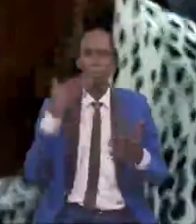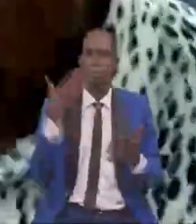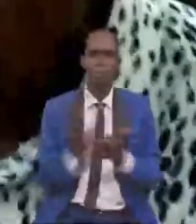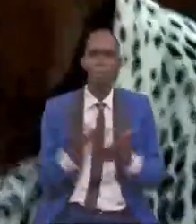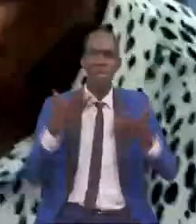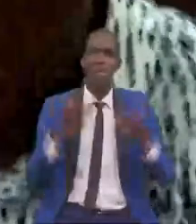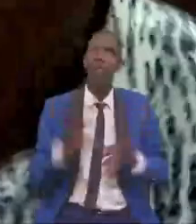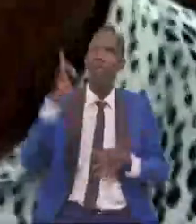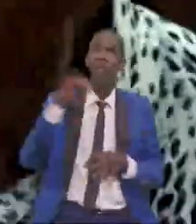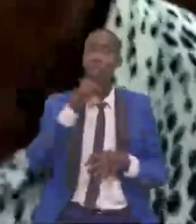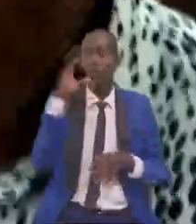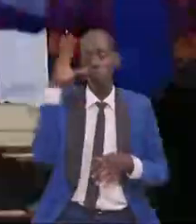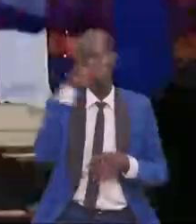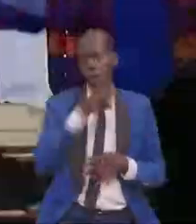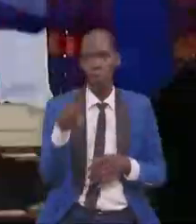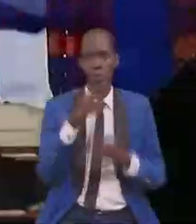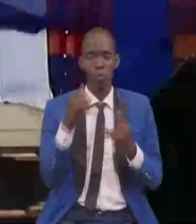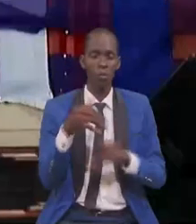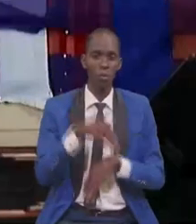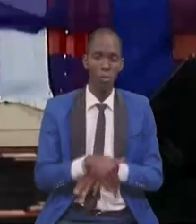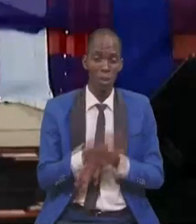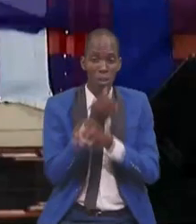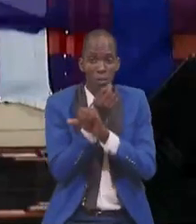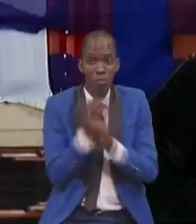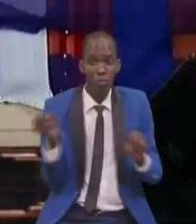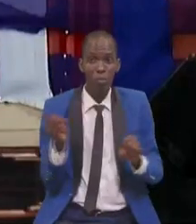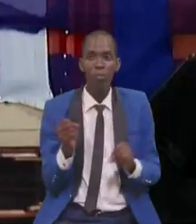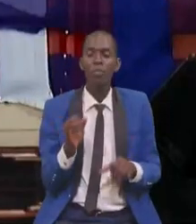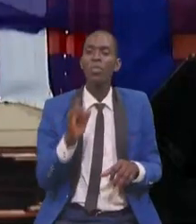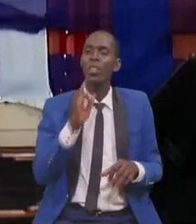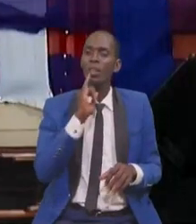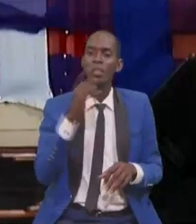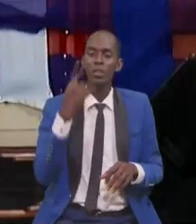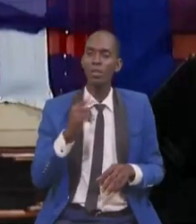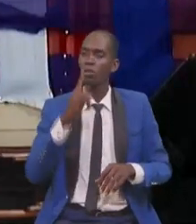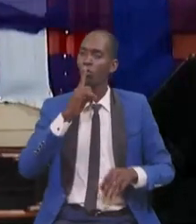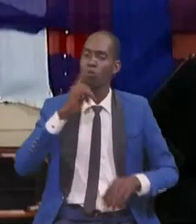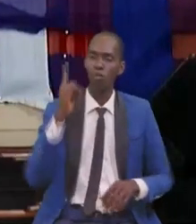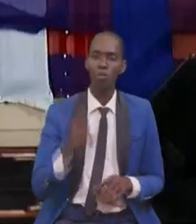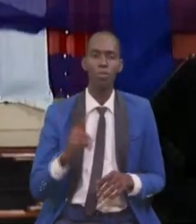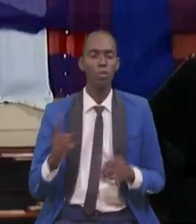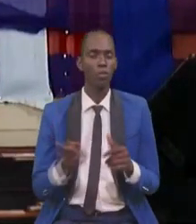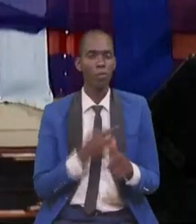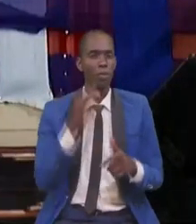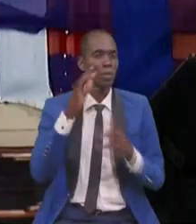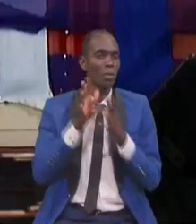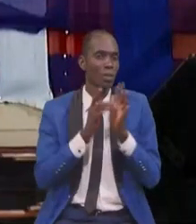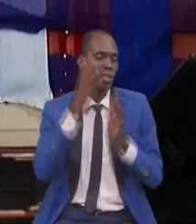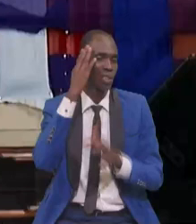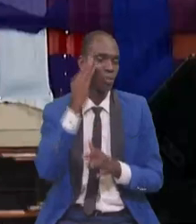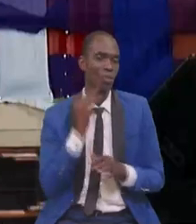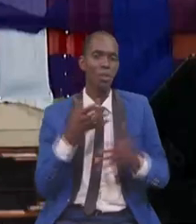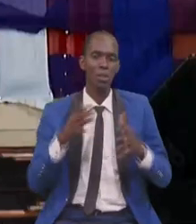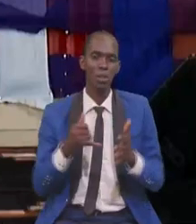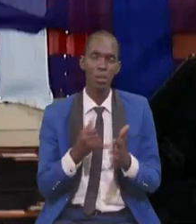merveille. Qu'il ne vous dépasse pas ce soir. Le salut est une expérience chrétienne définie, qu'il